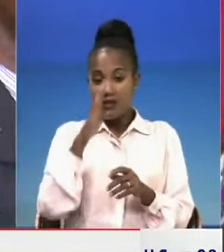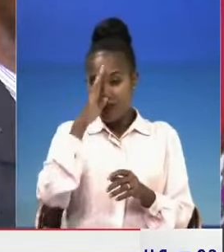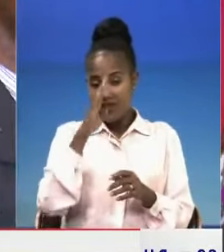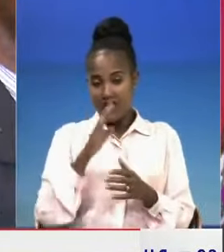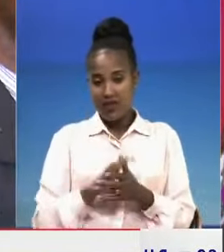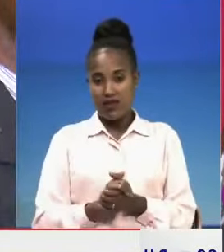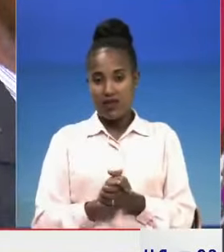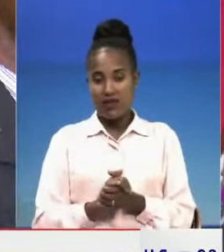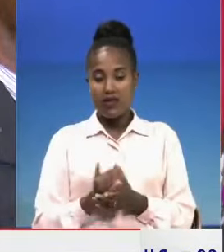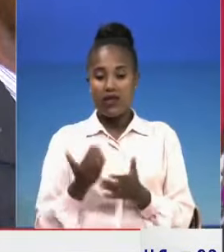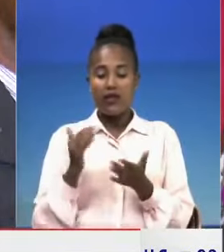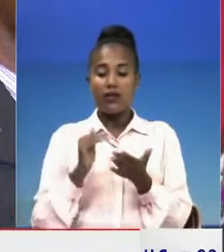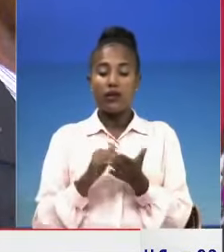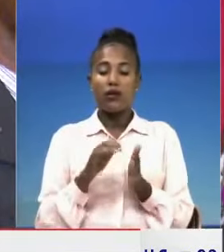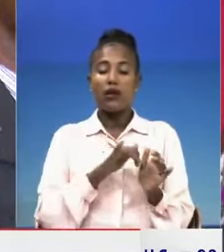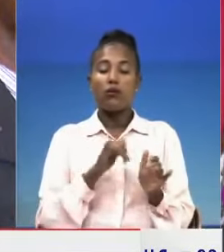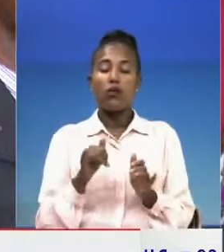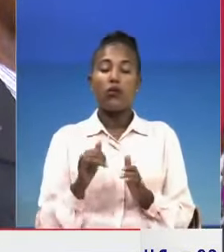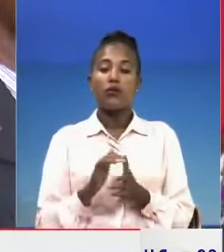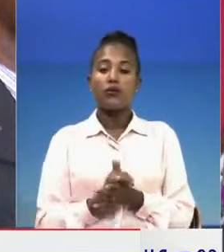የመፍጠር እንደገና ደግሞ